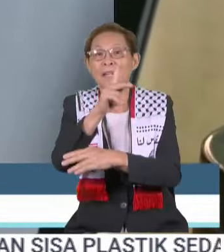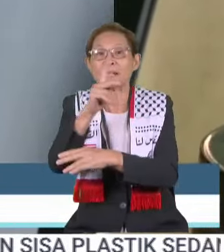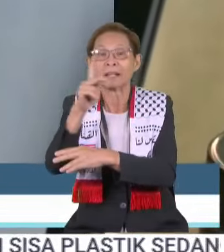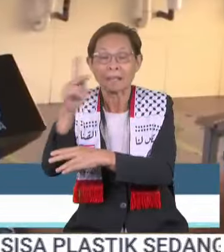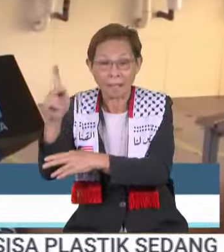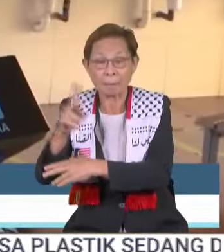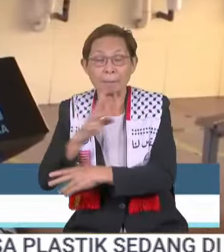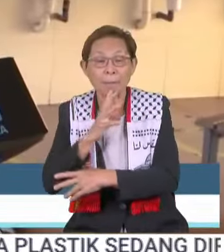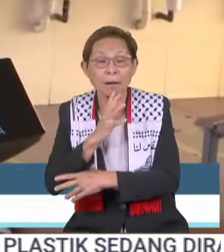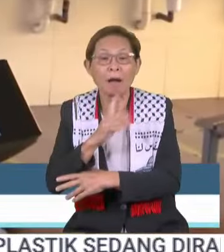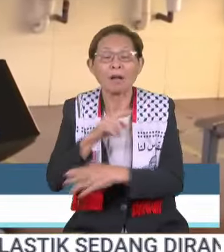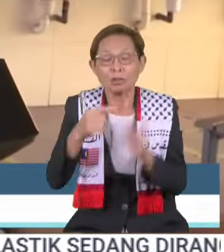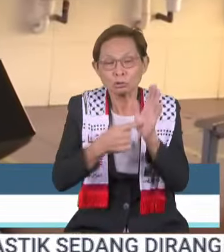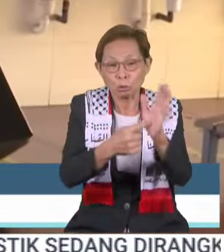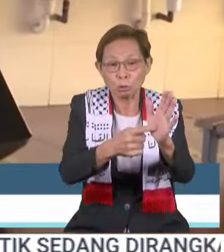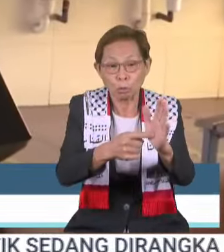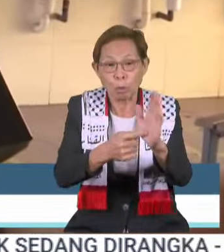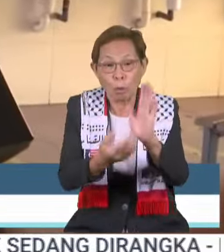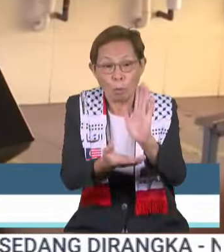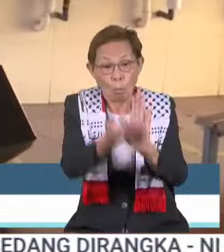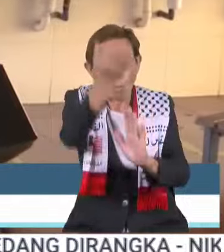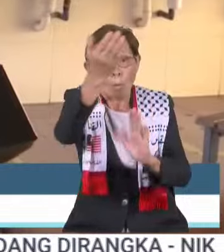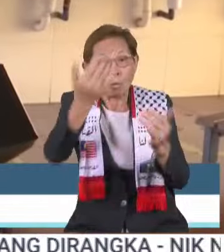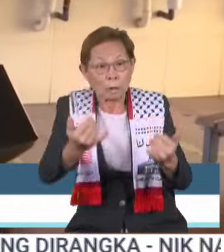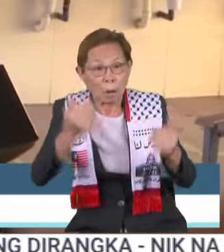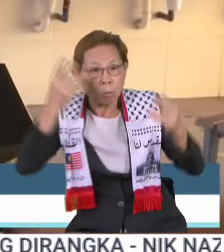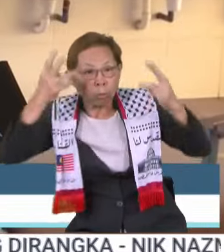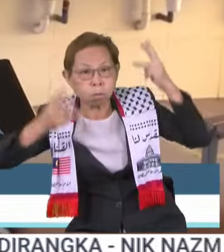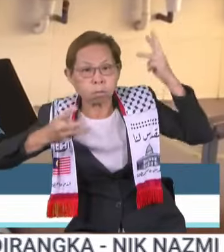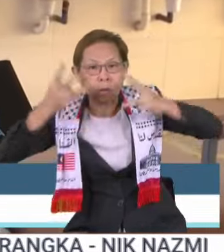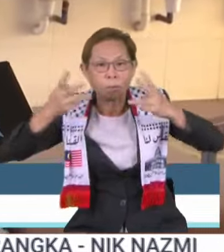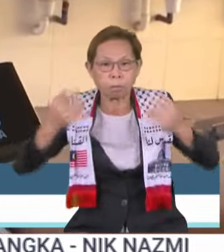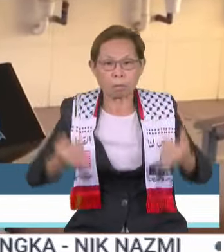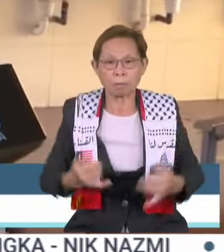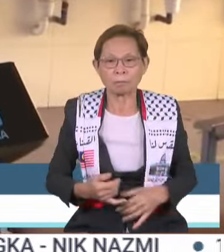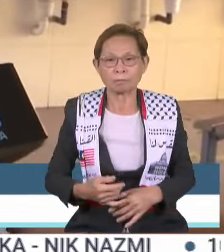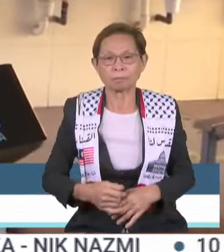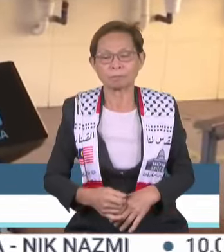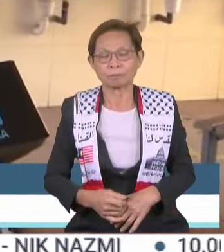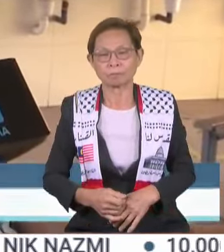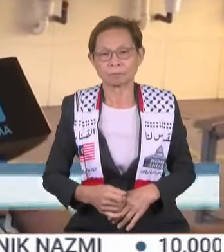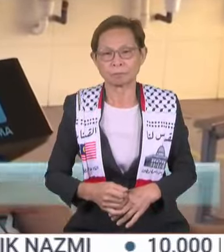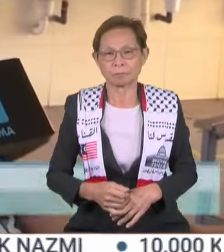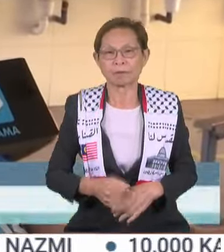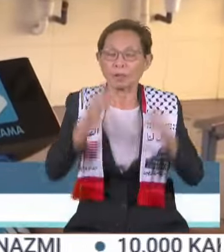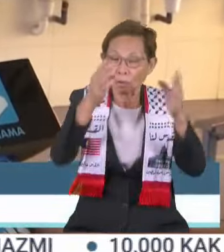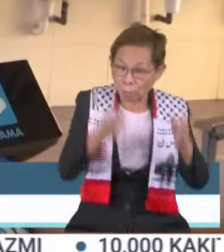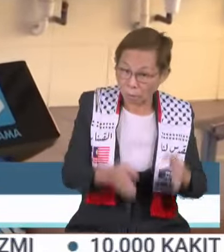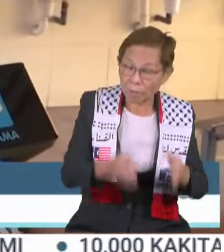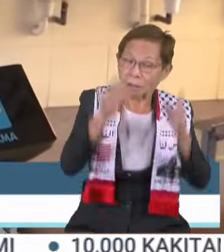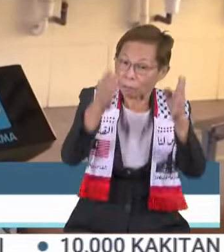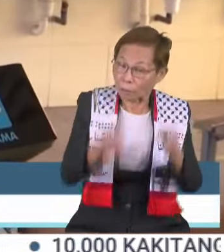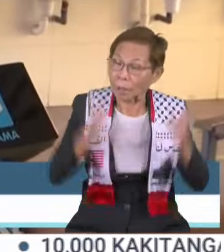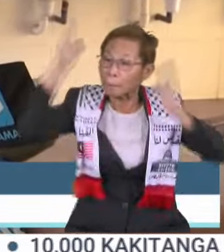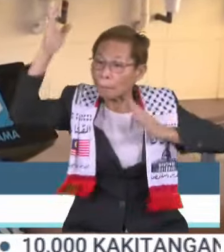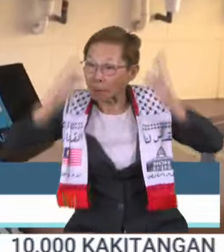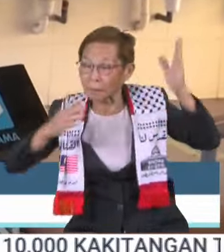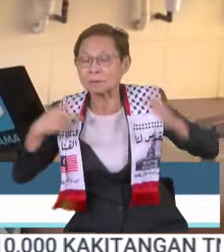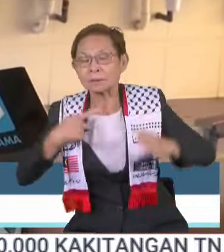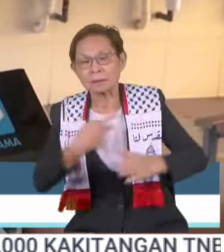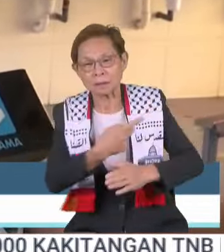angka itu menunjukkan tren peningkatan membimbangkan. Internet sebagailah seorang warga Malaysia, biarlah